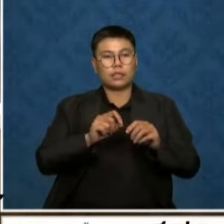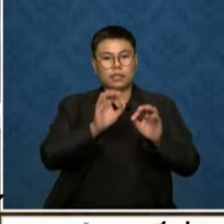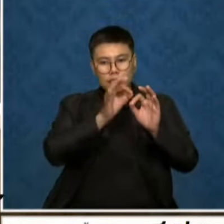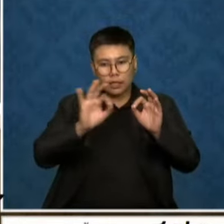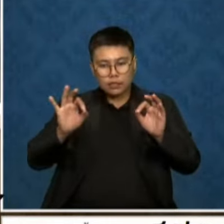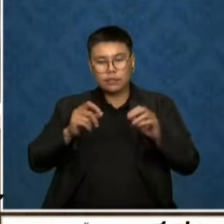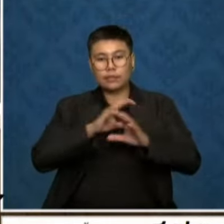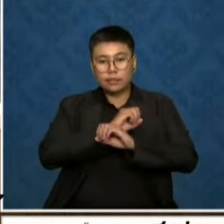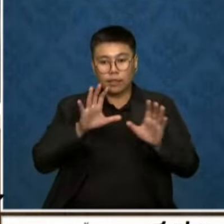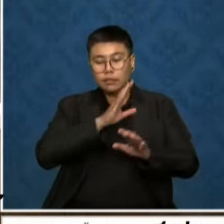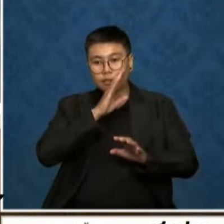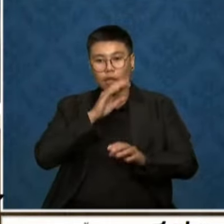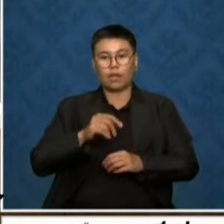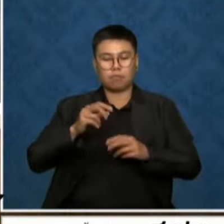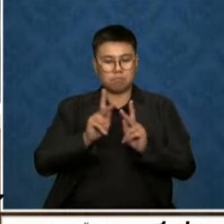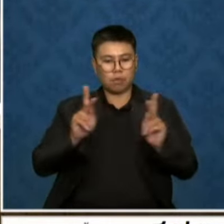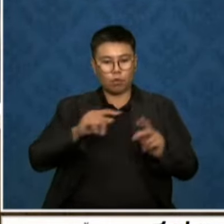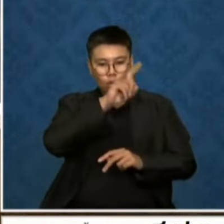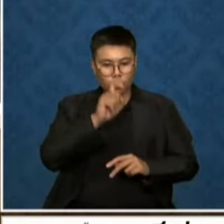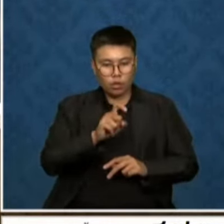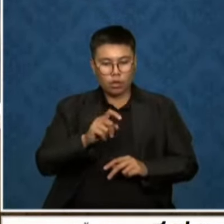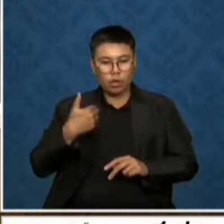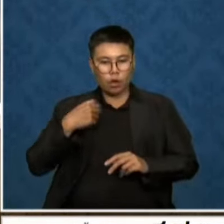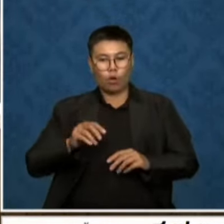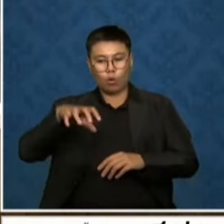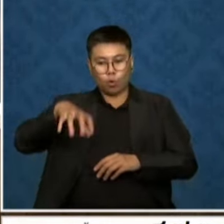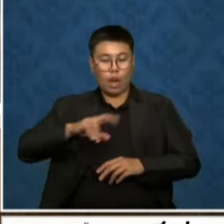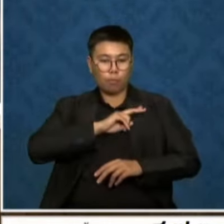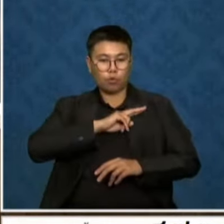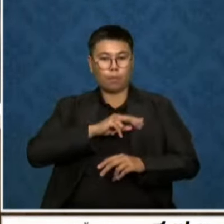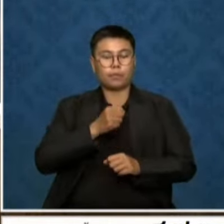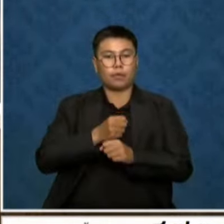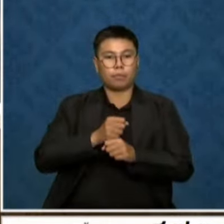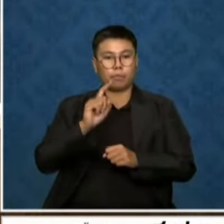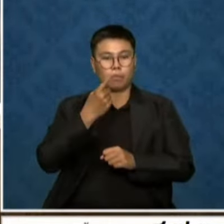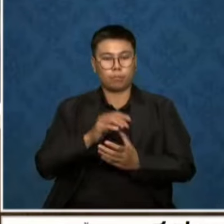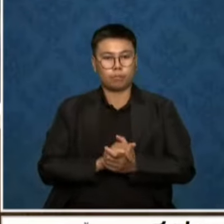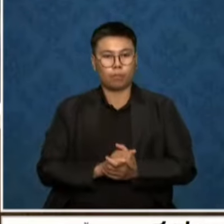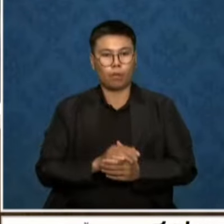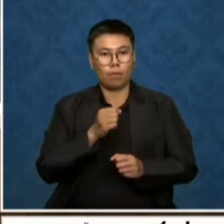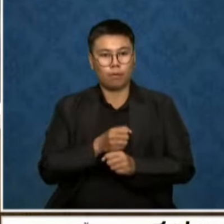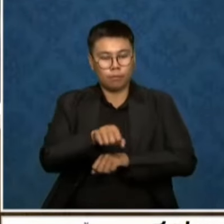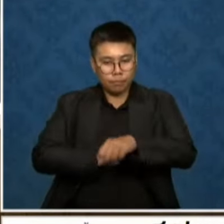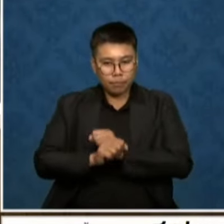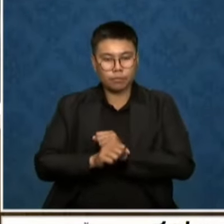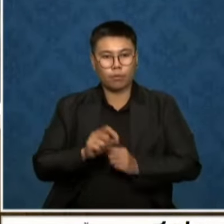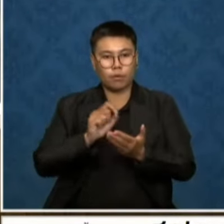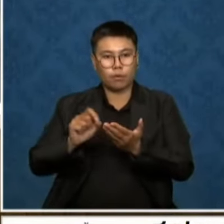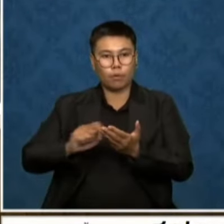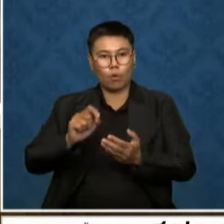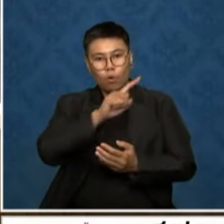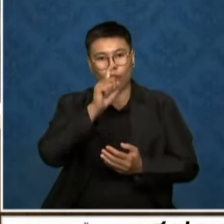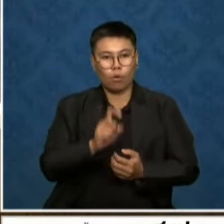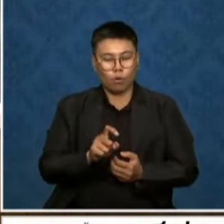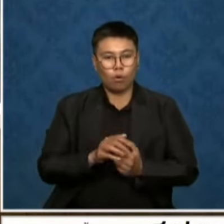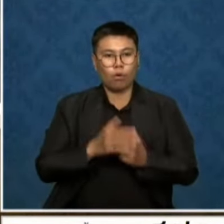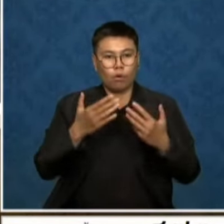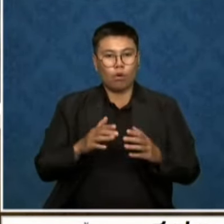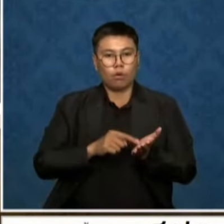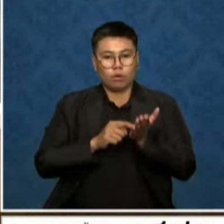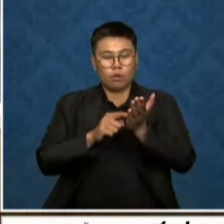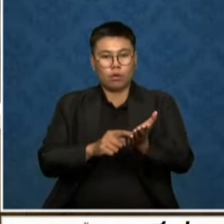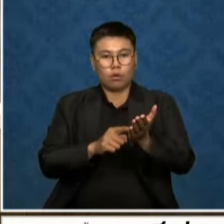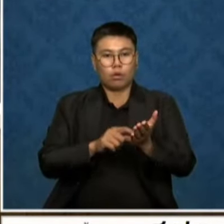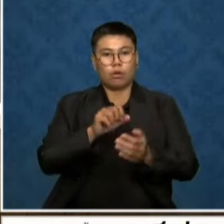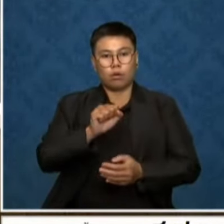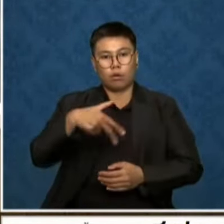ถ้ากรรมาธิการมีข้อสังเกตที่จะให้หน่วยงานที่รับผิดชอบนําไปเพื่อรับทราบหรือนําสู่การปฏิบัติให้เขียนในข้อสังเกตแล้วมานําเสนอต่อสภ